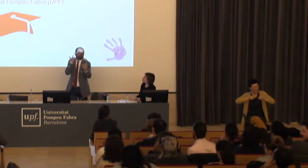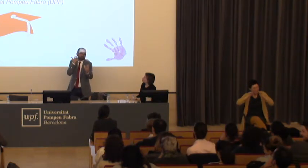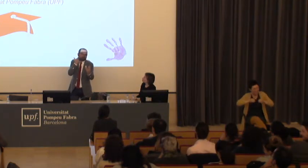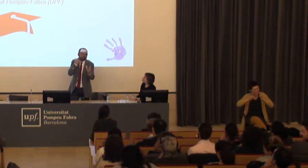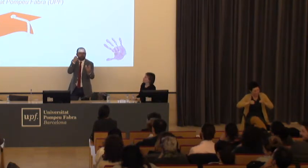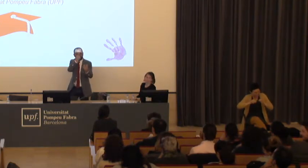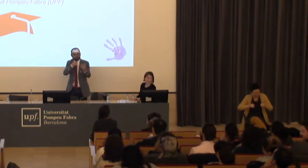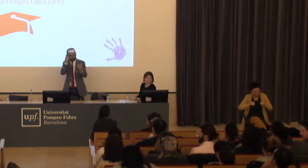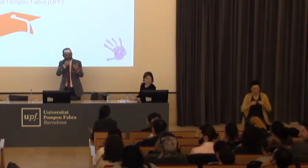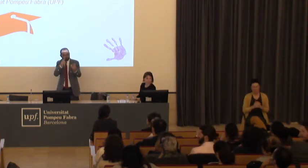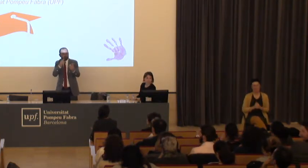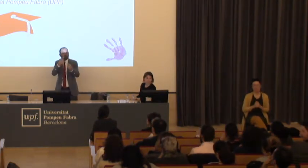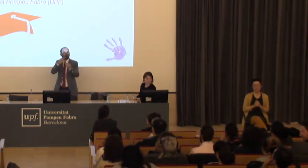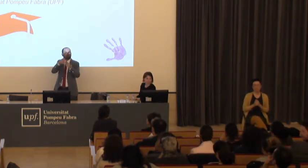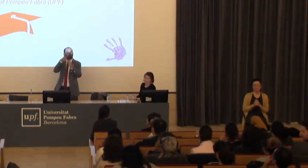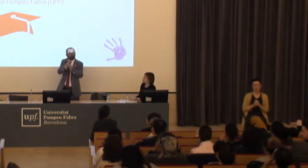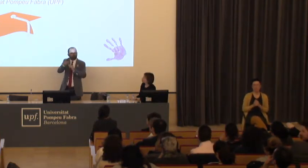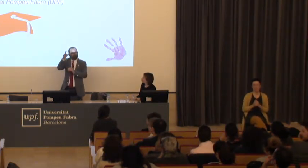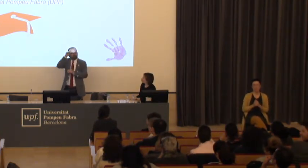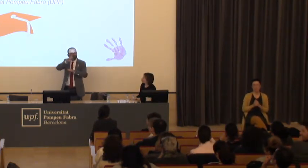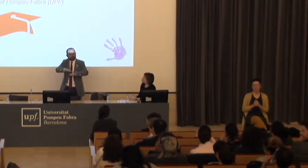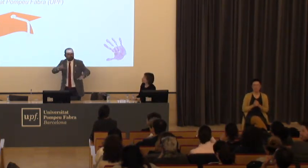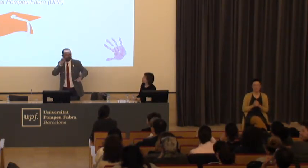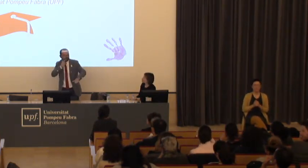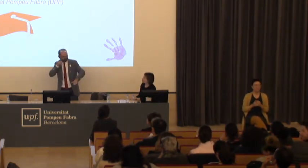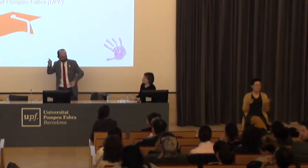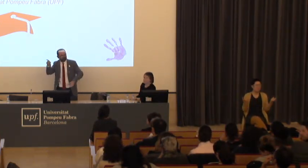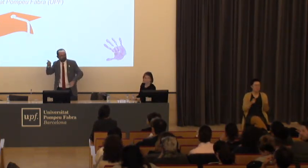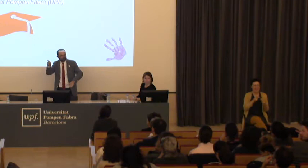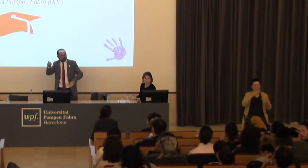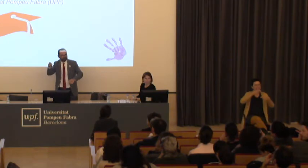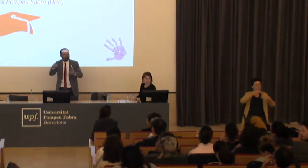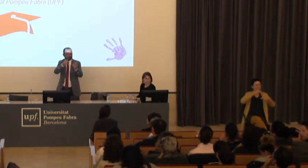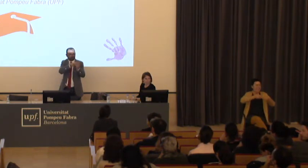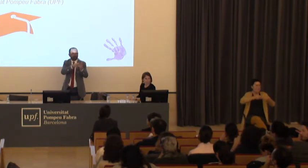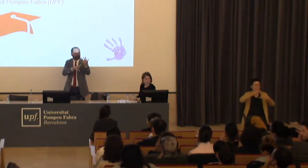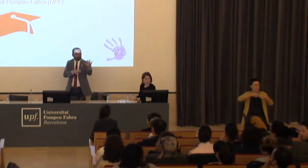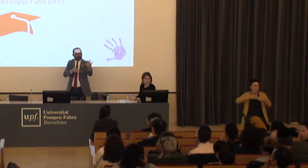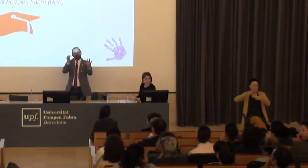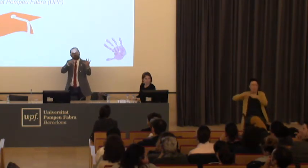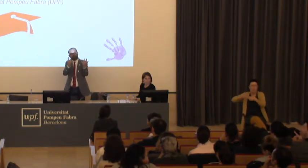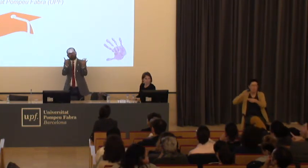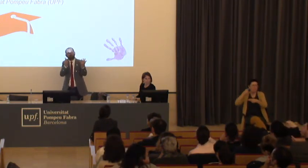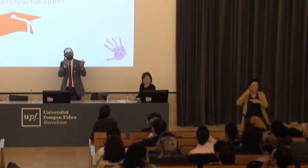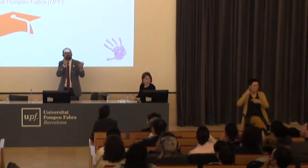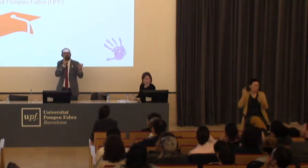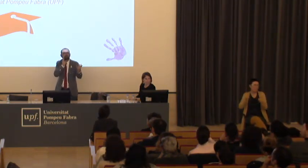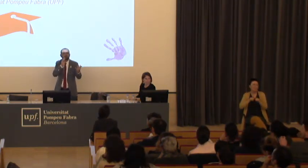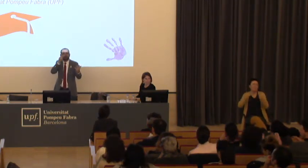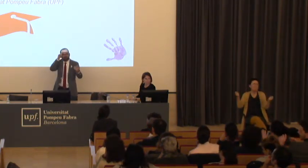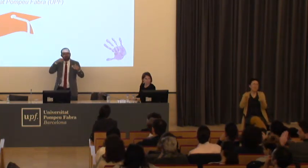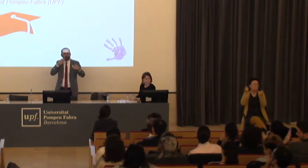a més, es van incloure dos professors més, la Pepita Cedillo i un altre professorat, però també que es van formar per després ser